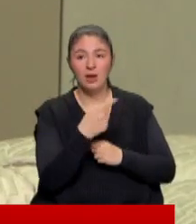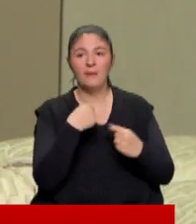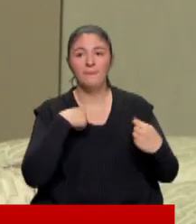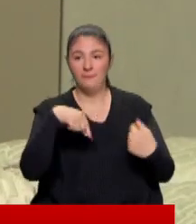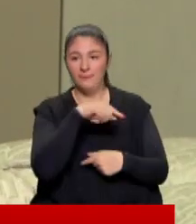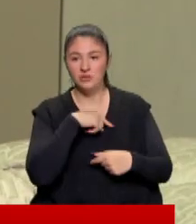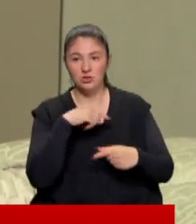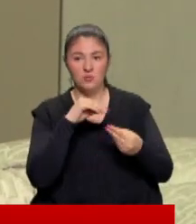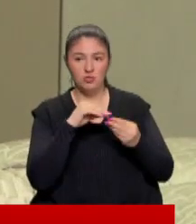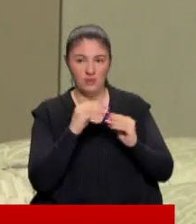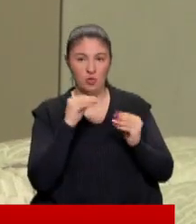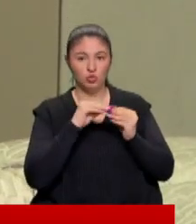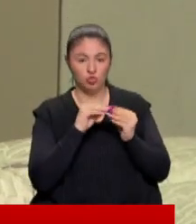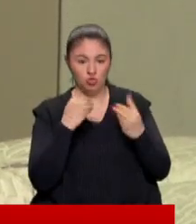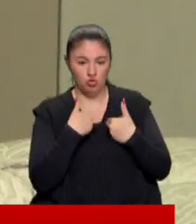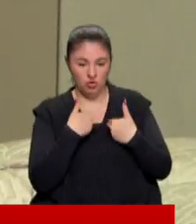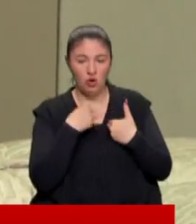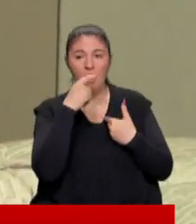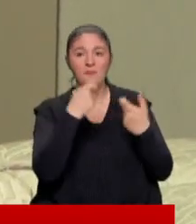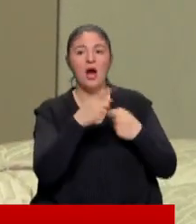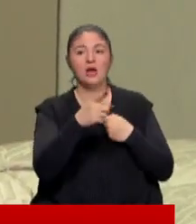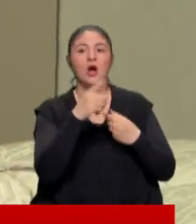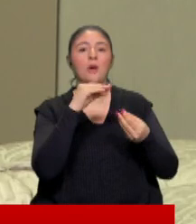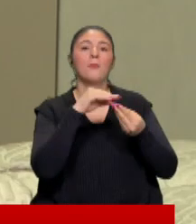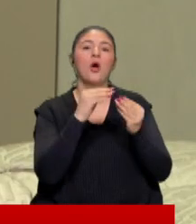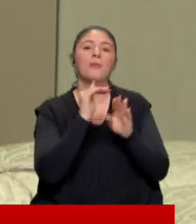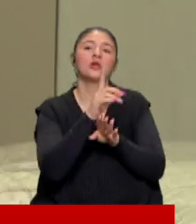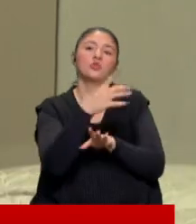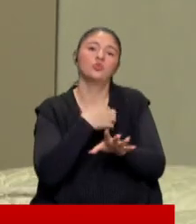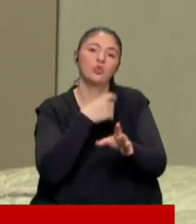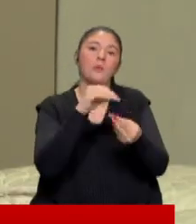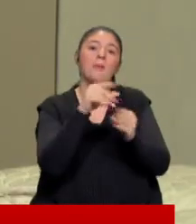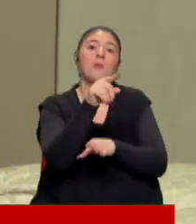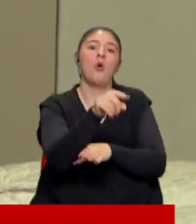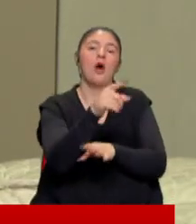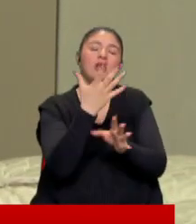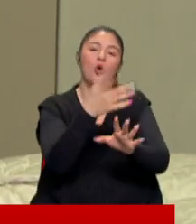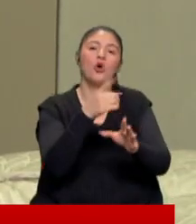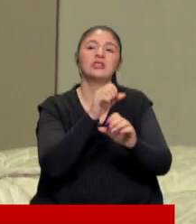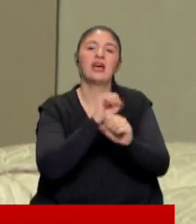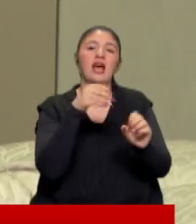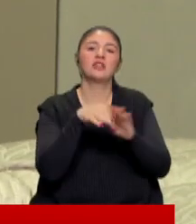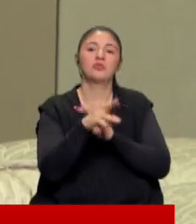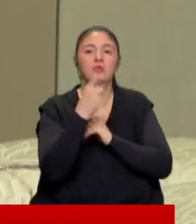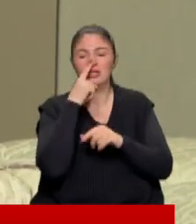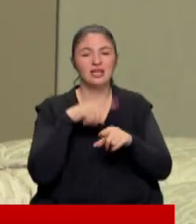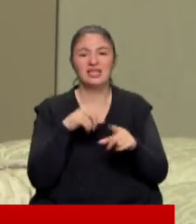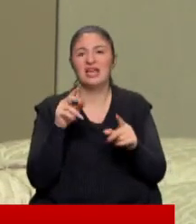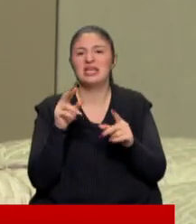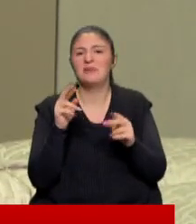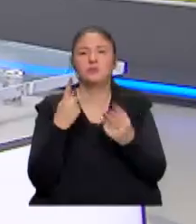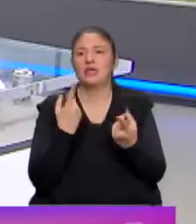Biz mağdurlar suçlu konumuna geçtik, banka mağdur konumuna geçti. Bu gerçekten inanılacak bir şey